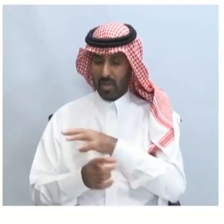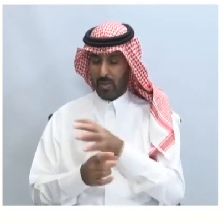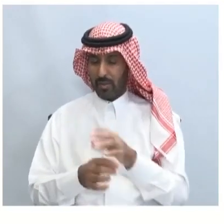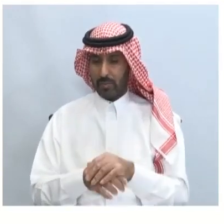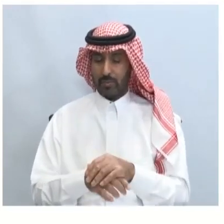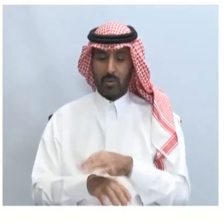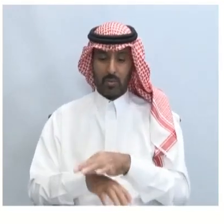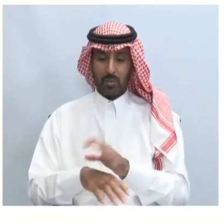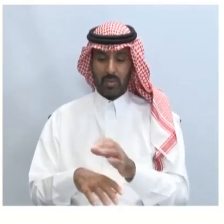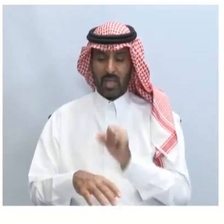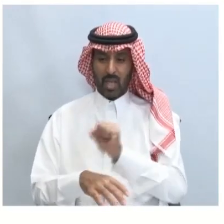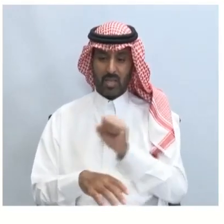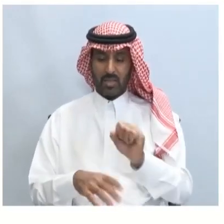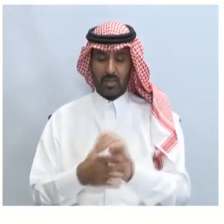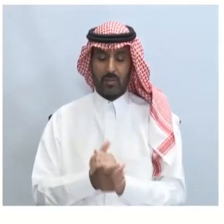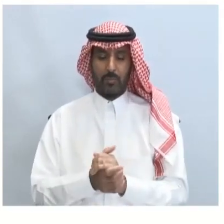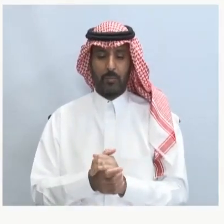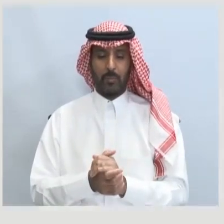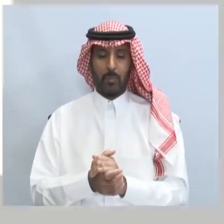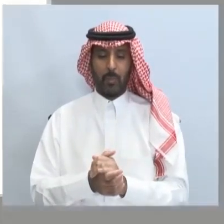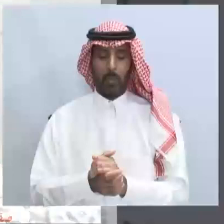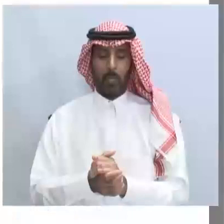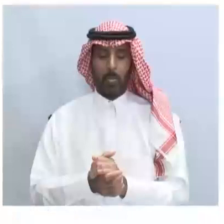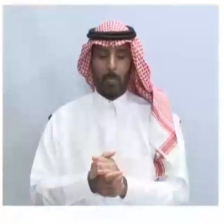وهي اشياء خاصه بهم فلا